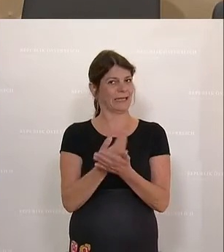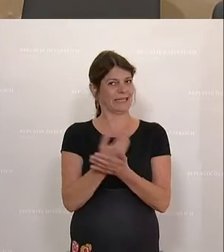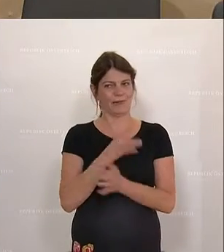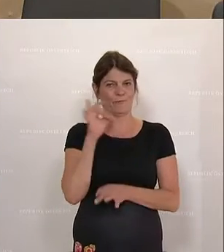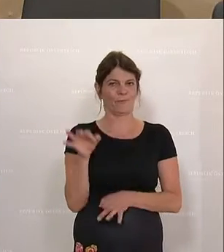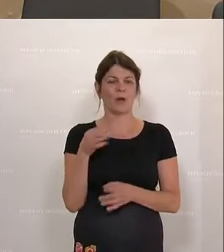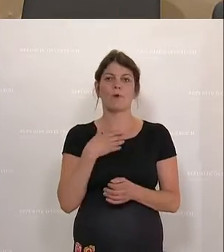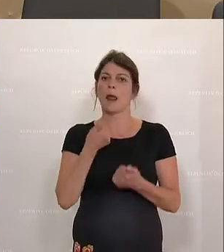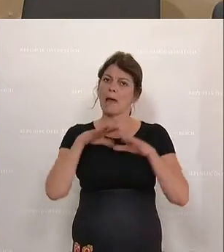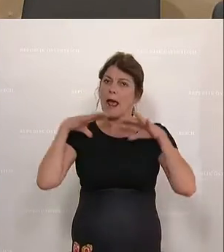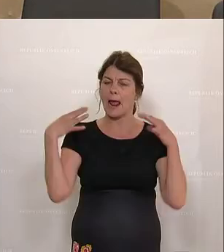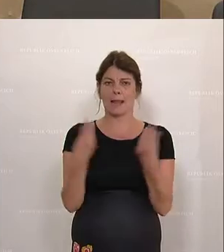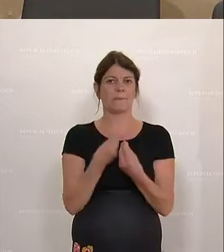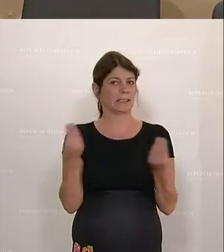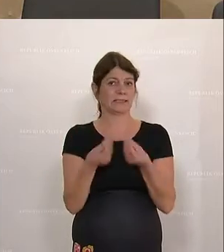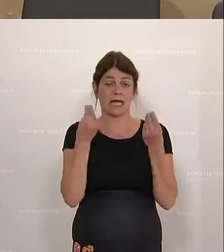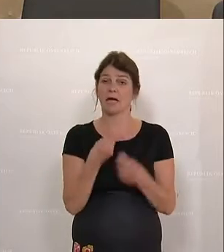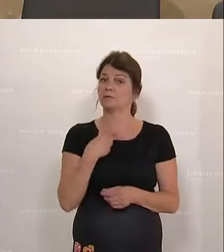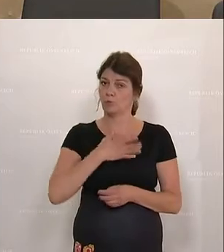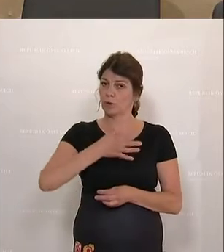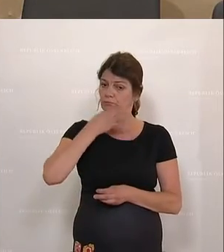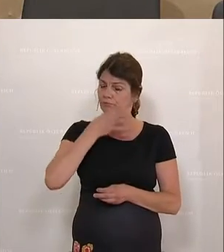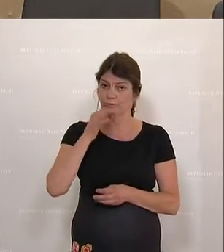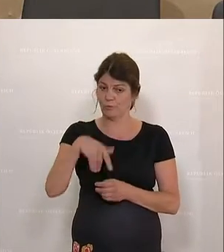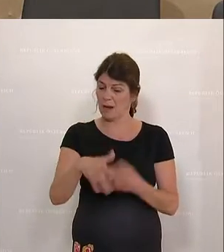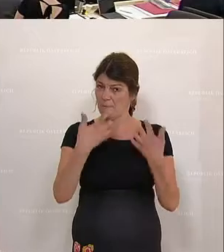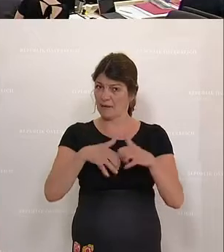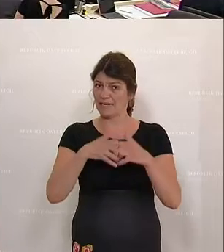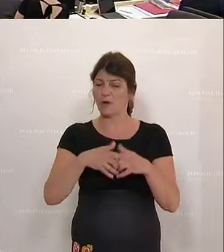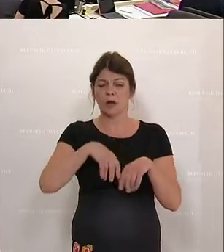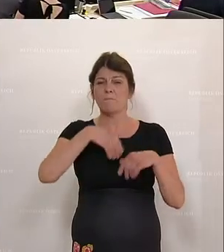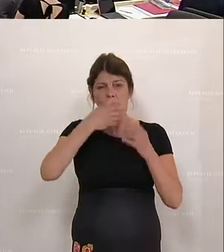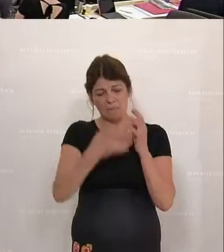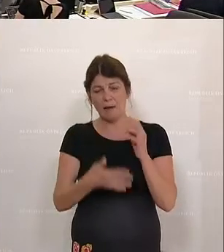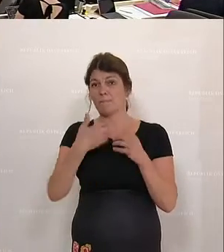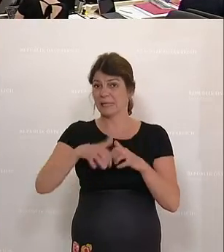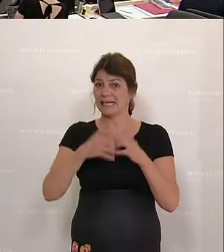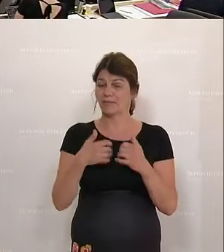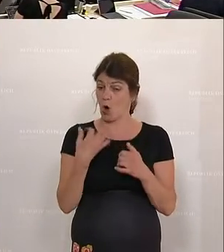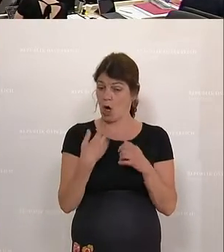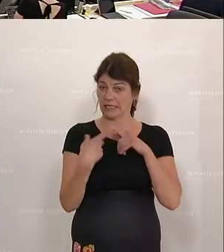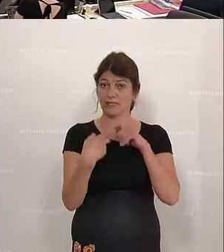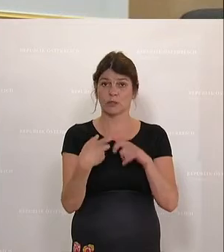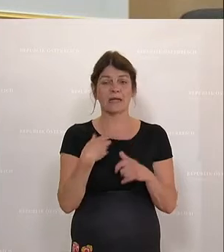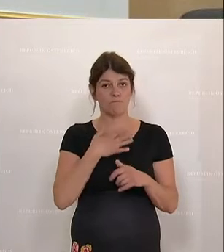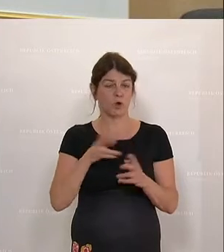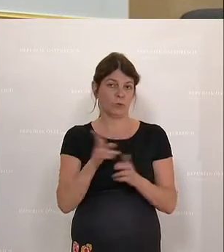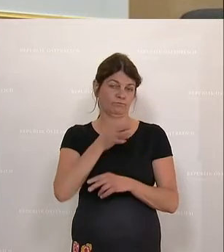sozusagen ein paar allgemeine Dinge über den Bericht, der heute oder über die Berichte, die heute zur Diskussion stehen,